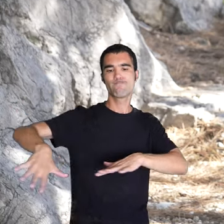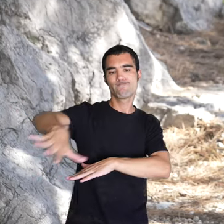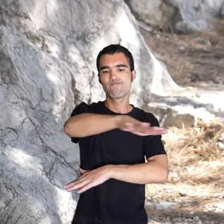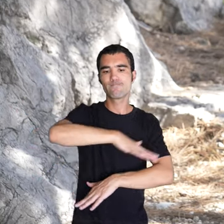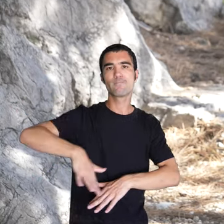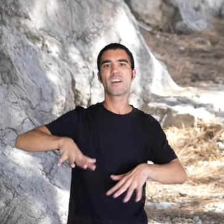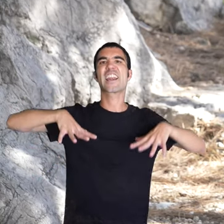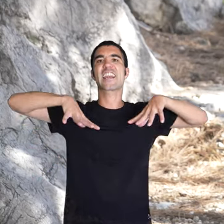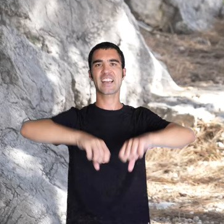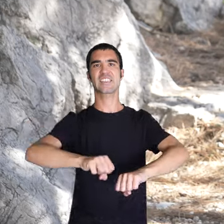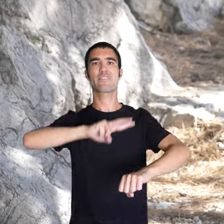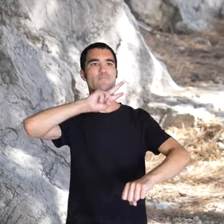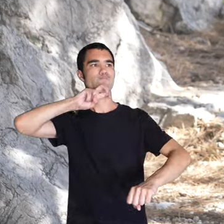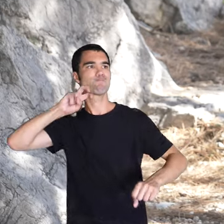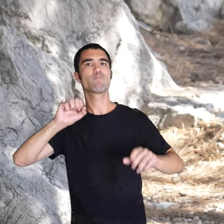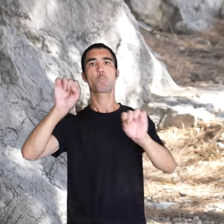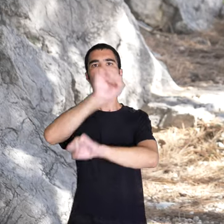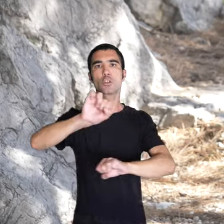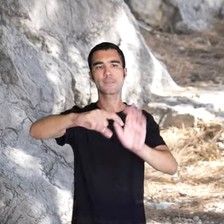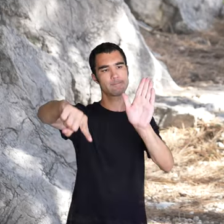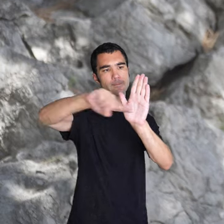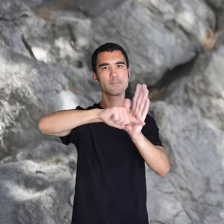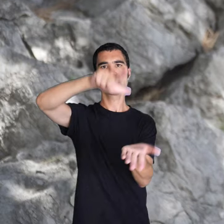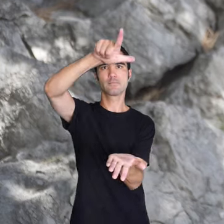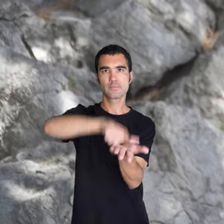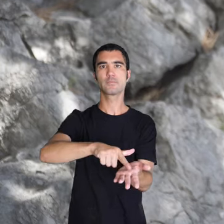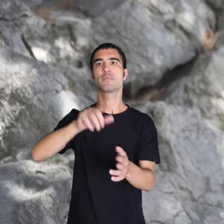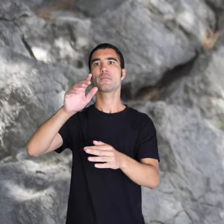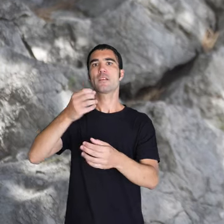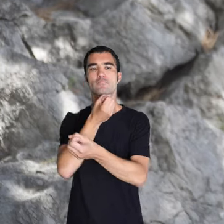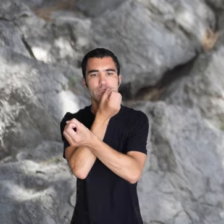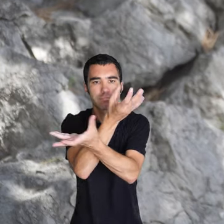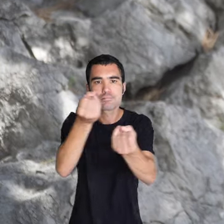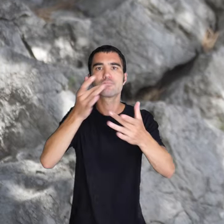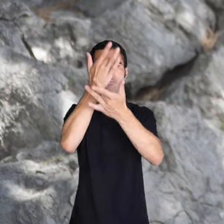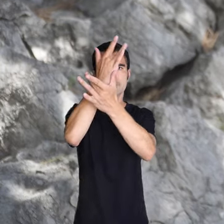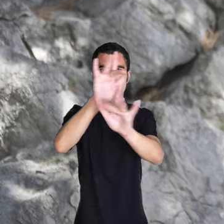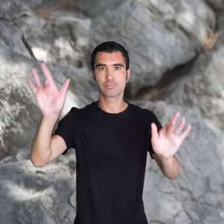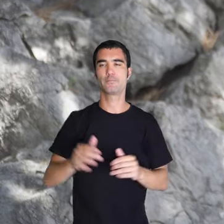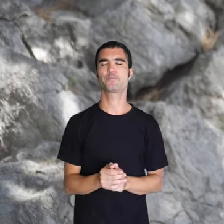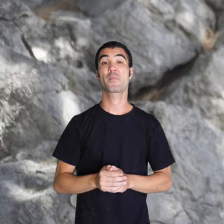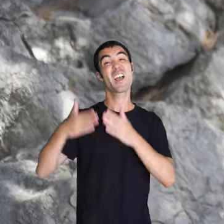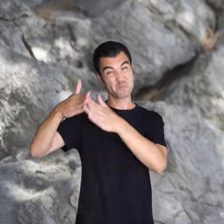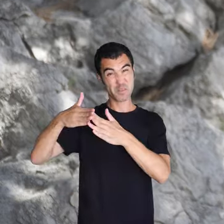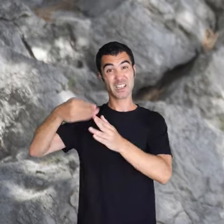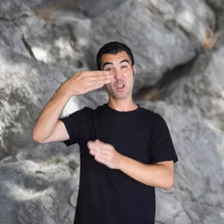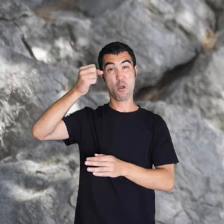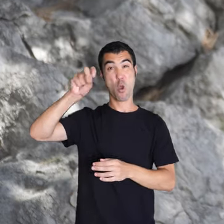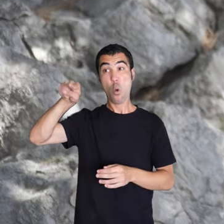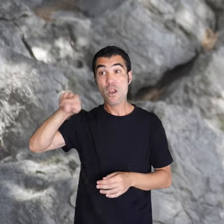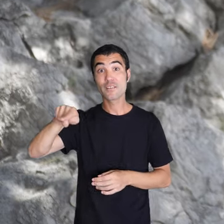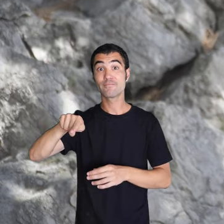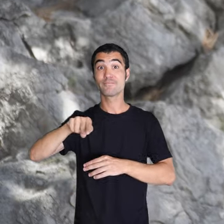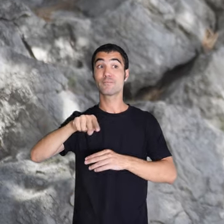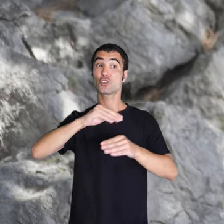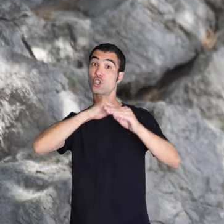reserva, de protecció, de divulgació. Sí que és vera que la pesca de bou no és una pesca